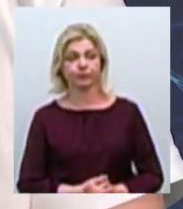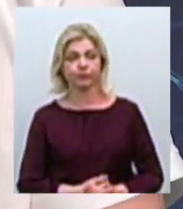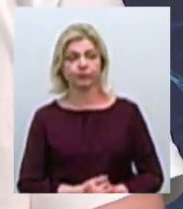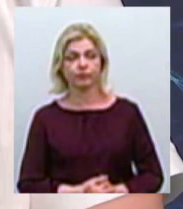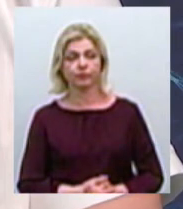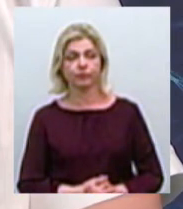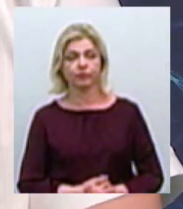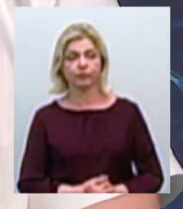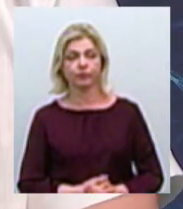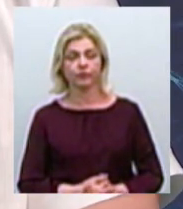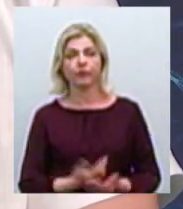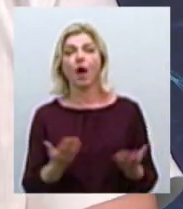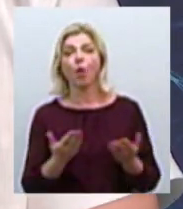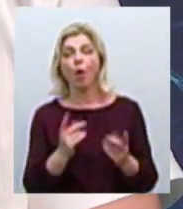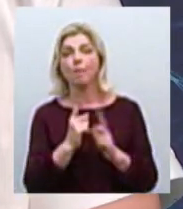Самый плохой маршрут в городе.